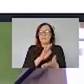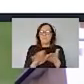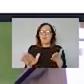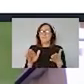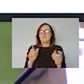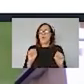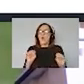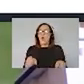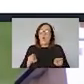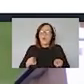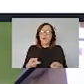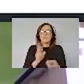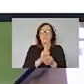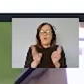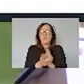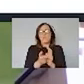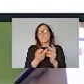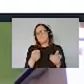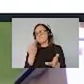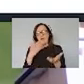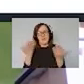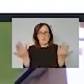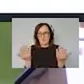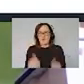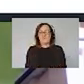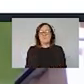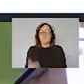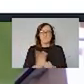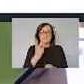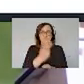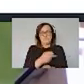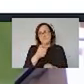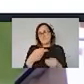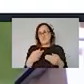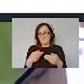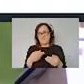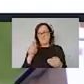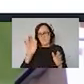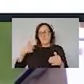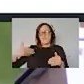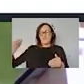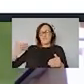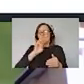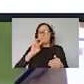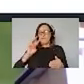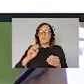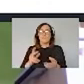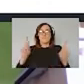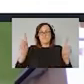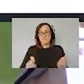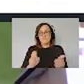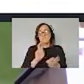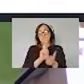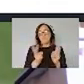spotkaniach, organizować te spotkania i też jest to bardzo proste. Wchodzę na stronę, stronę będziecie Państwo mieli w prezentacji, rozpocznij spotkanie,